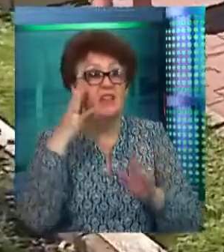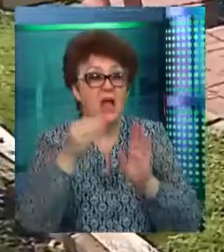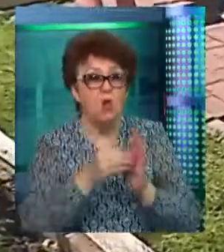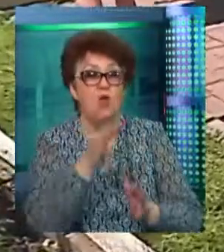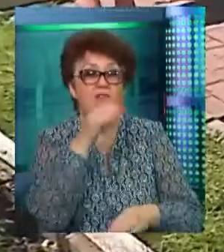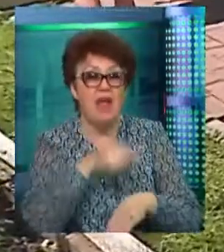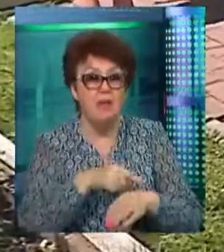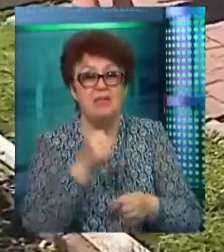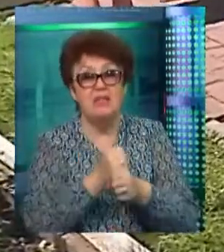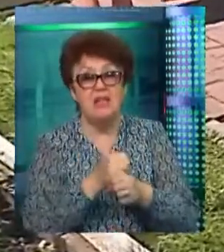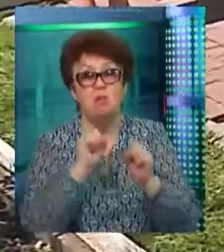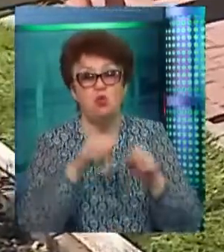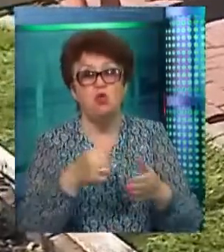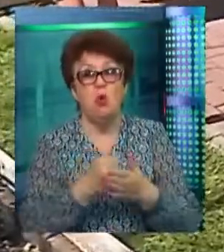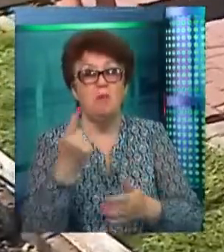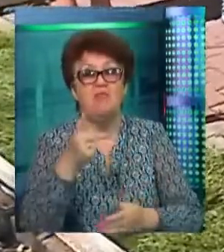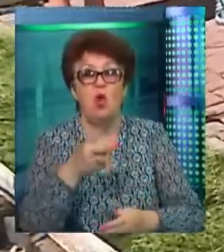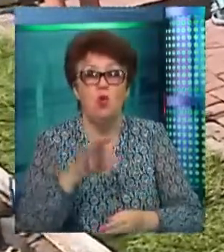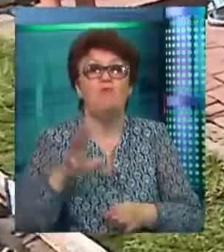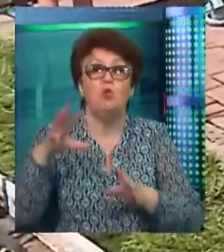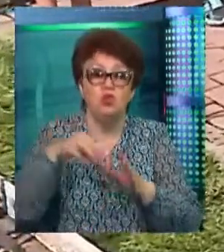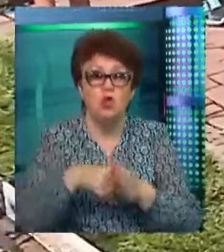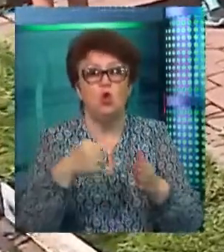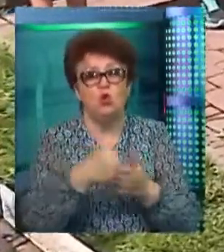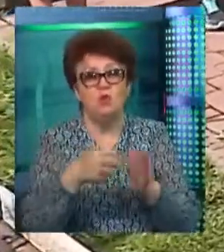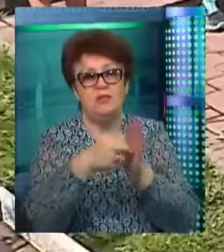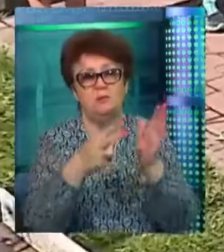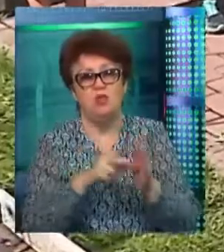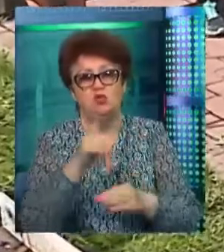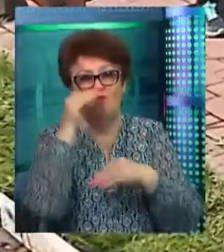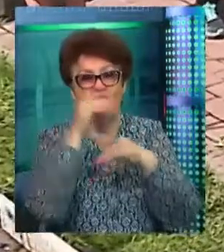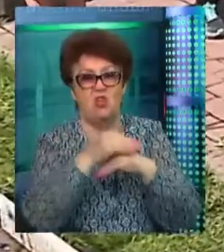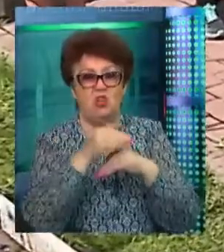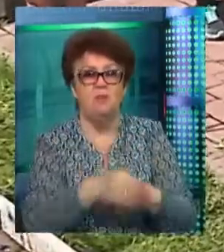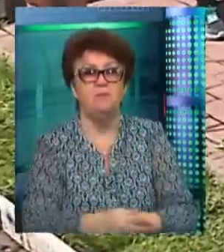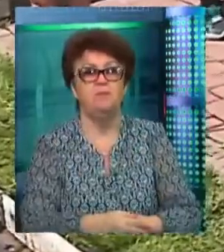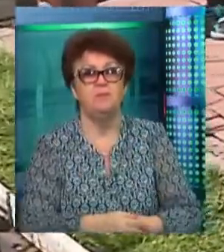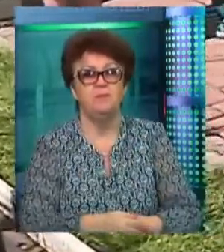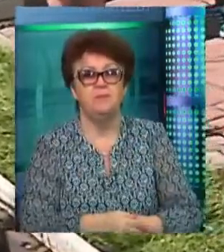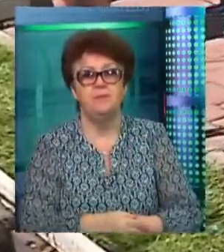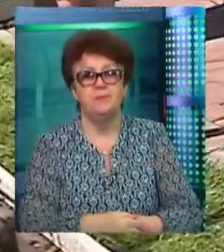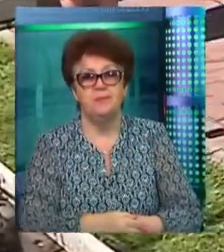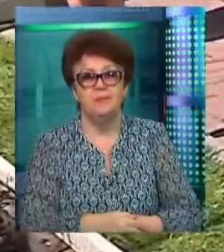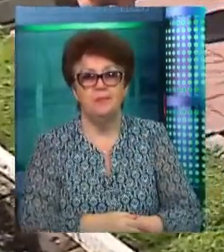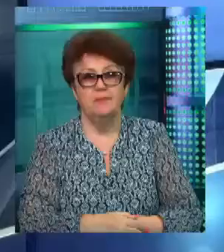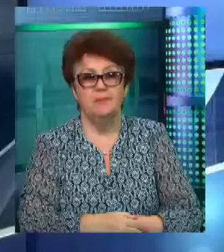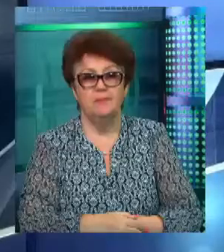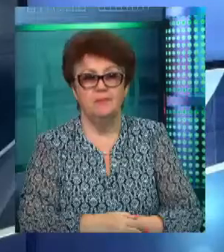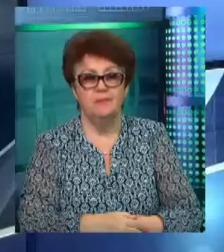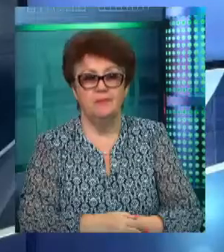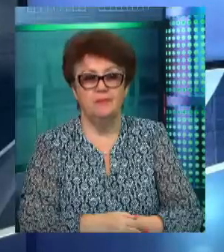сделать это можно до 1 июля включительно до 17 часов вечера игры more of every винничук события брянск